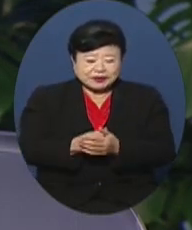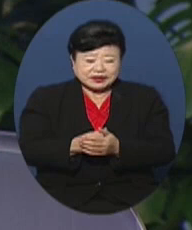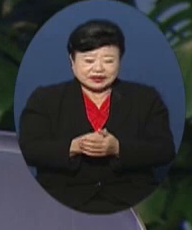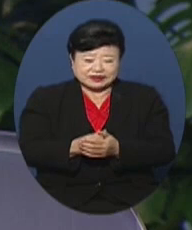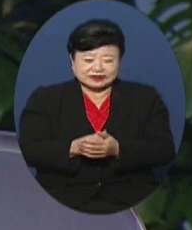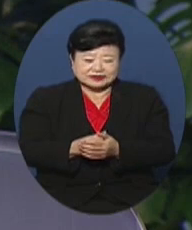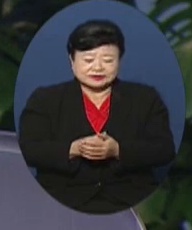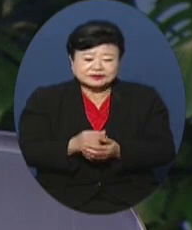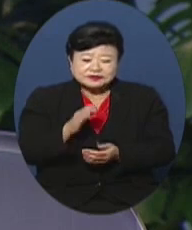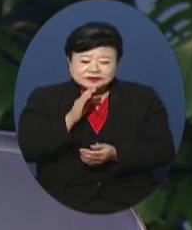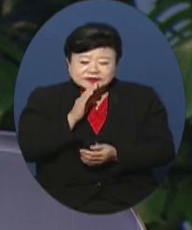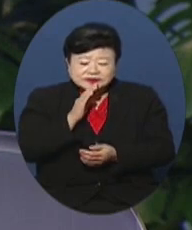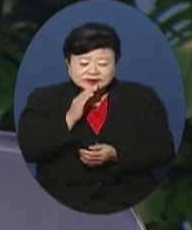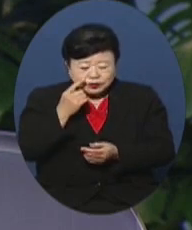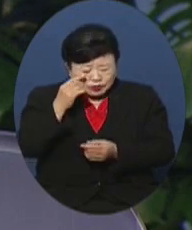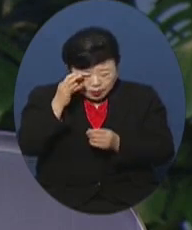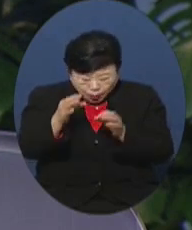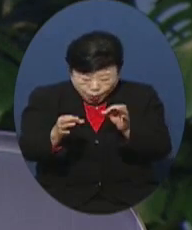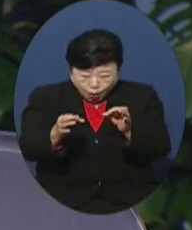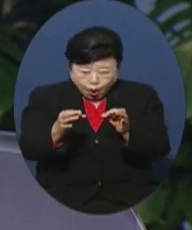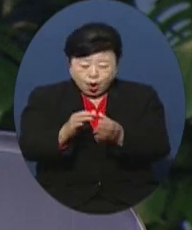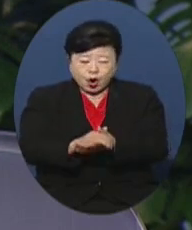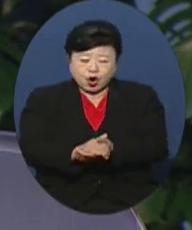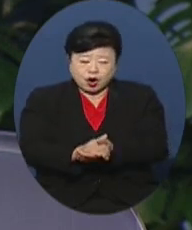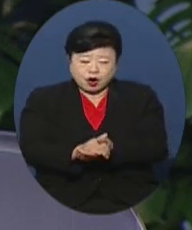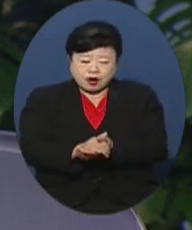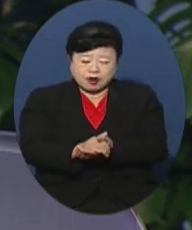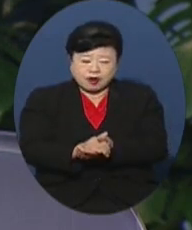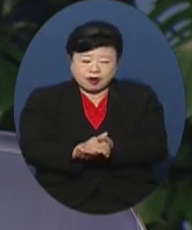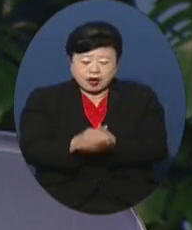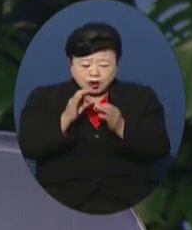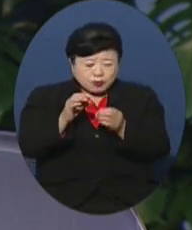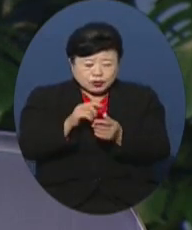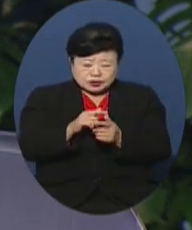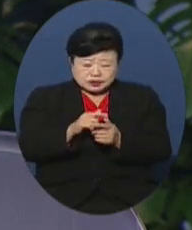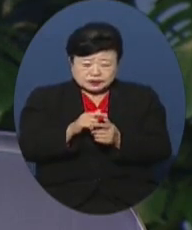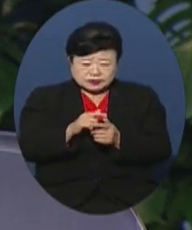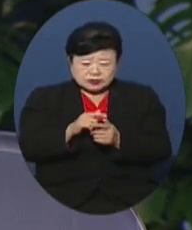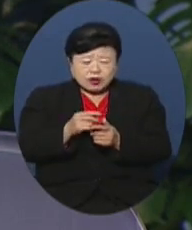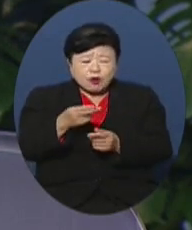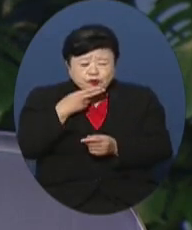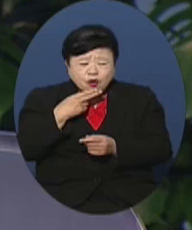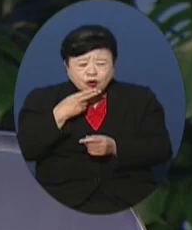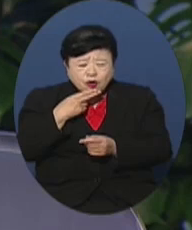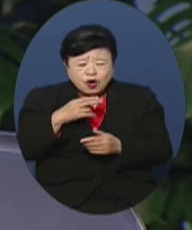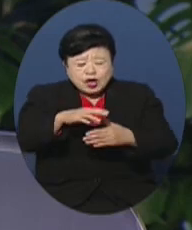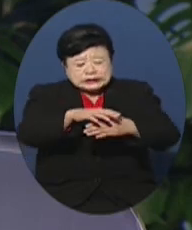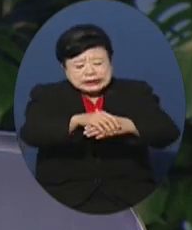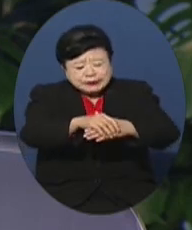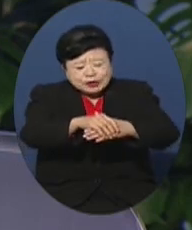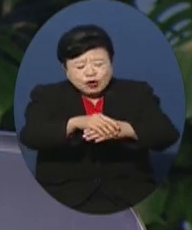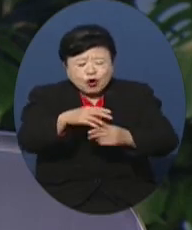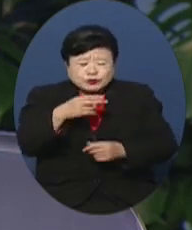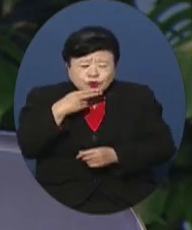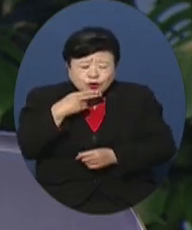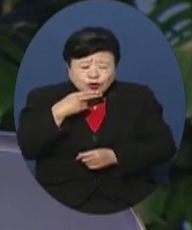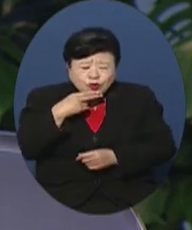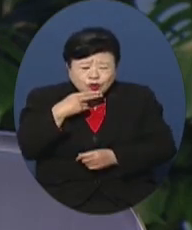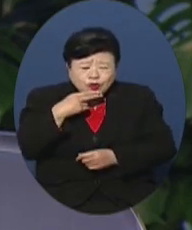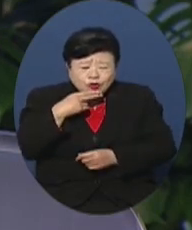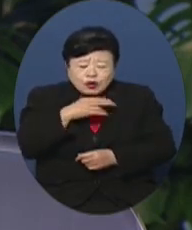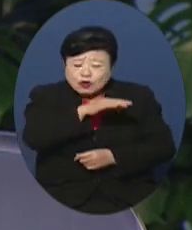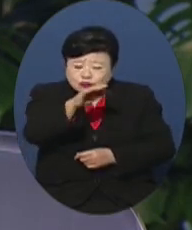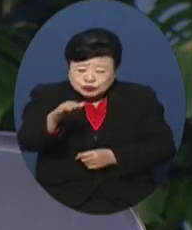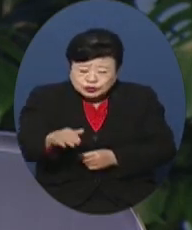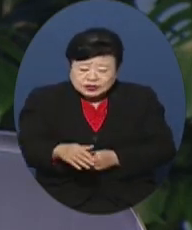지날 때 눈에 보이고 보이는 것도 없고 손에 잡히는 것도 없어도